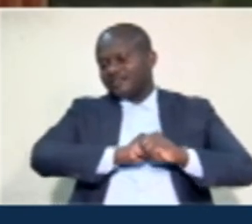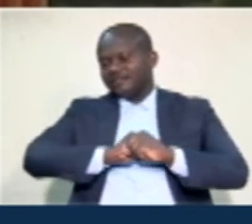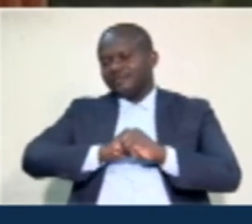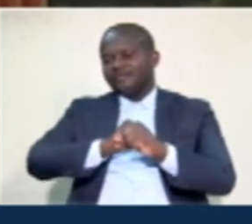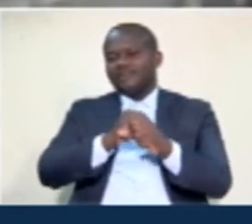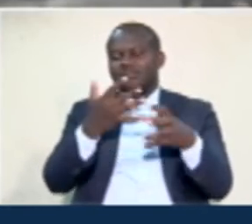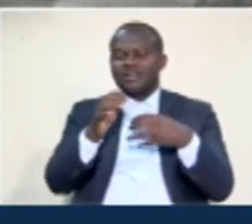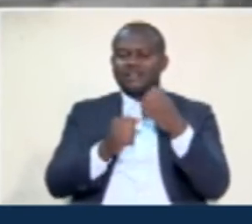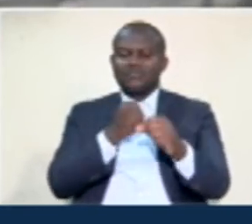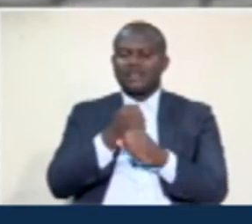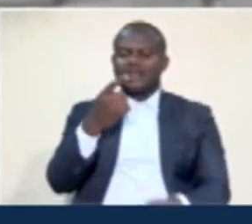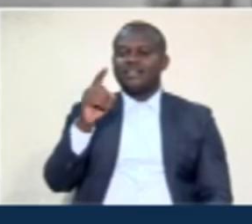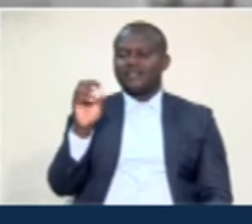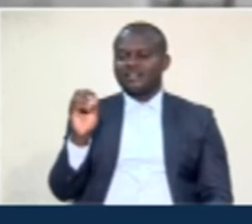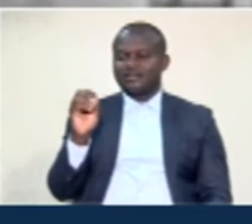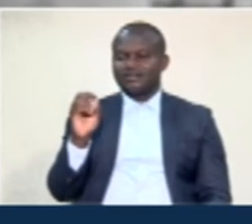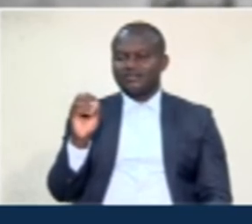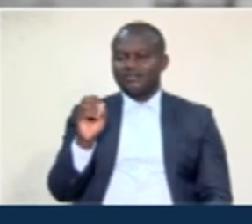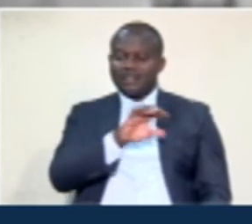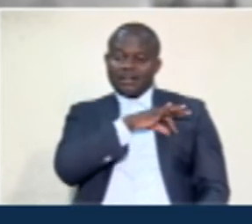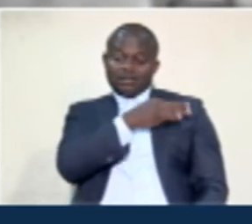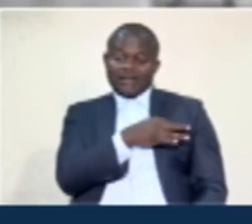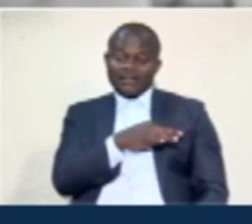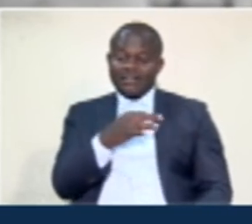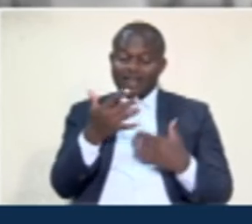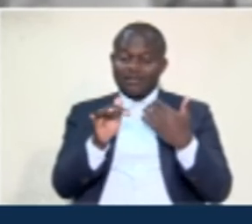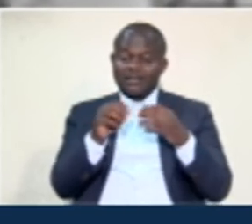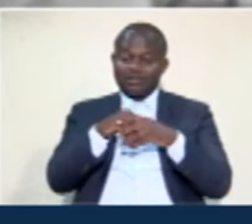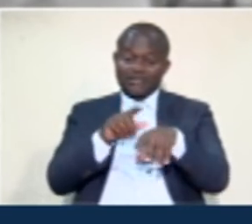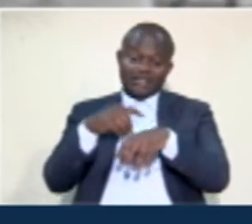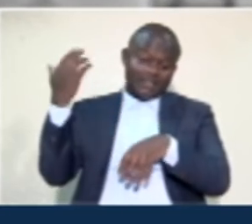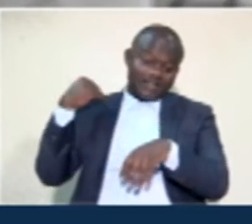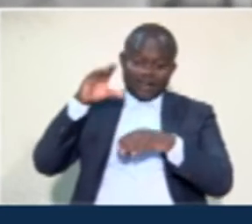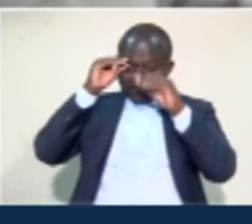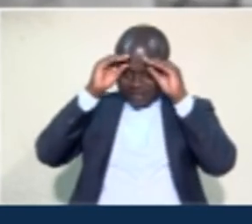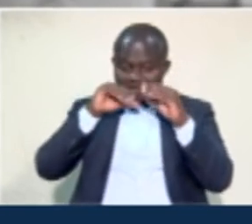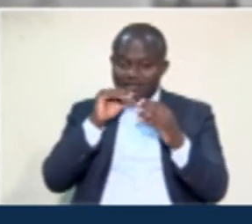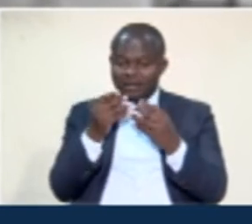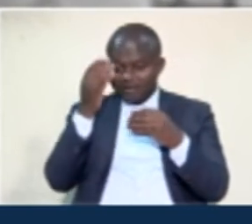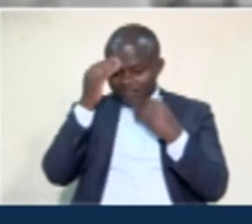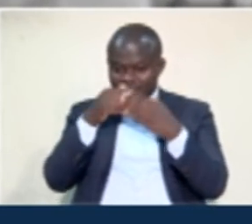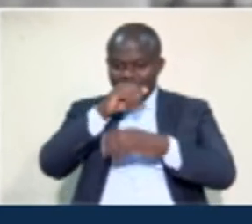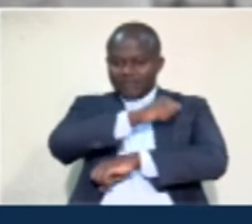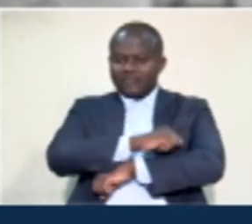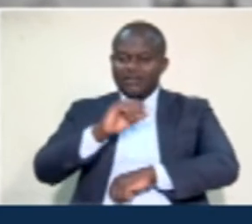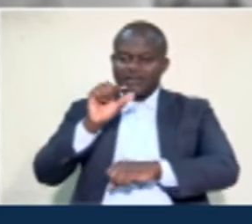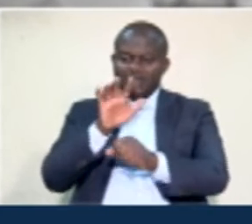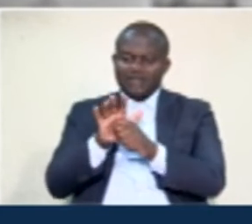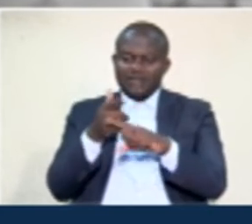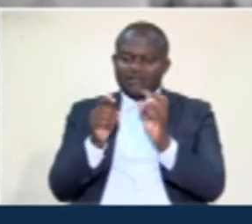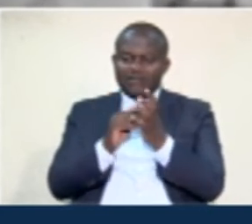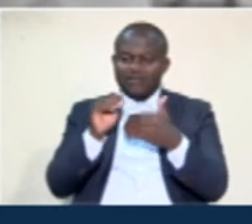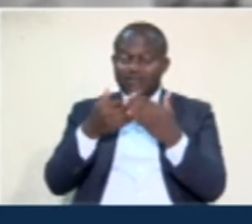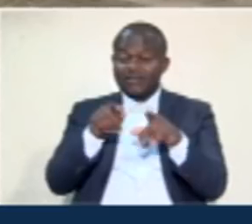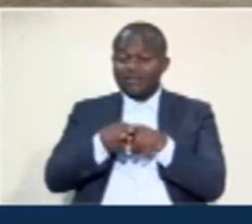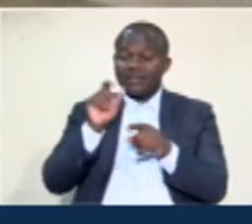imyaka ijana. Pasiteri Ezra Mpyisi avuga ko mu gihe cyo kwiga bitari byoroshye kuko amashuri yari mbarwa mu gihugu kandi nawe ugasanga